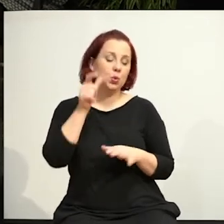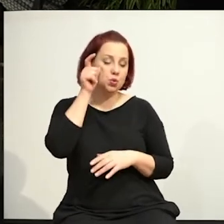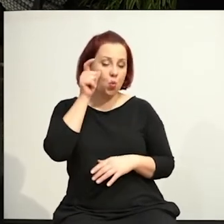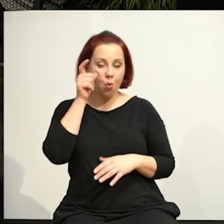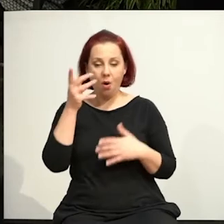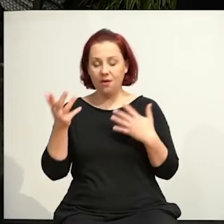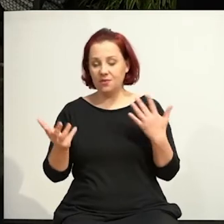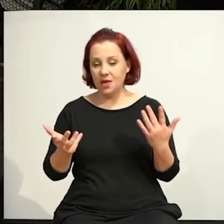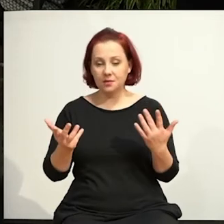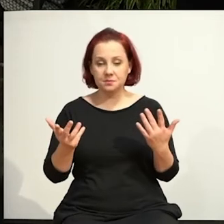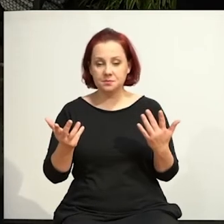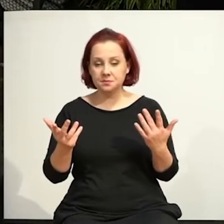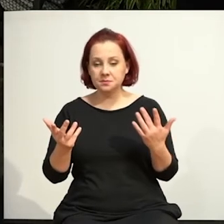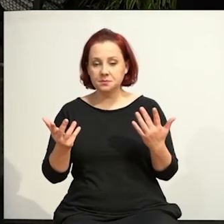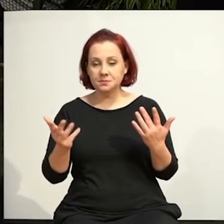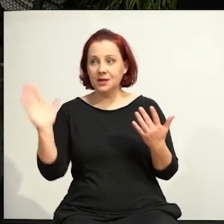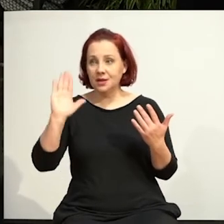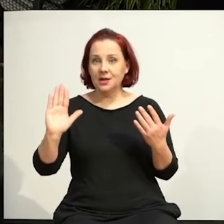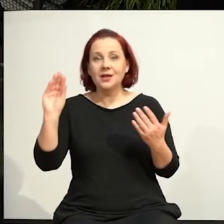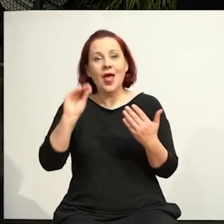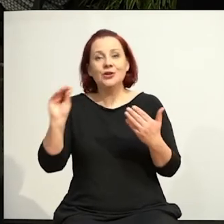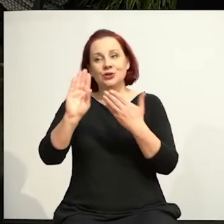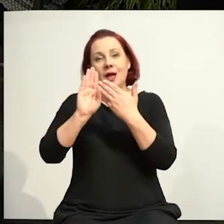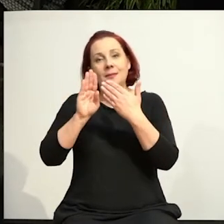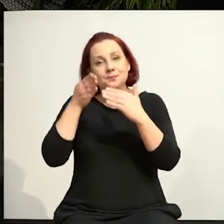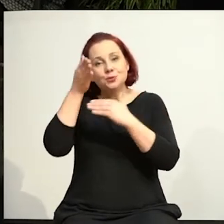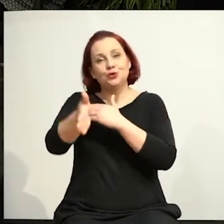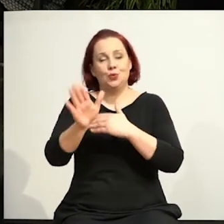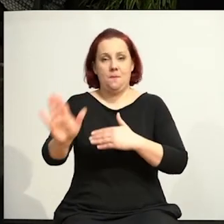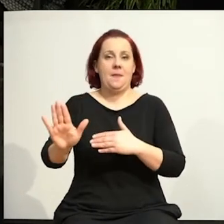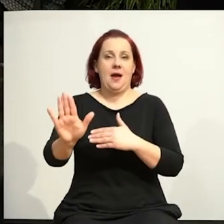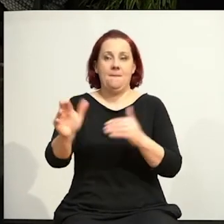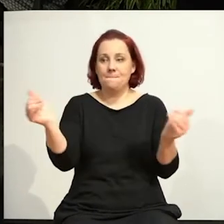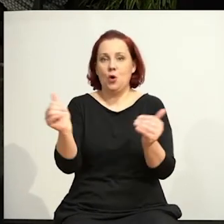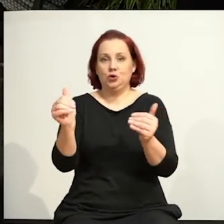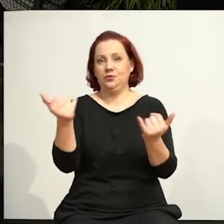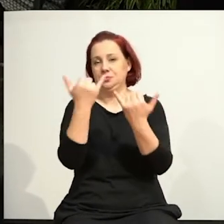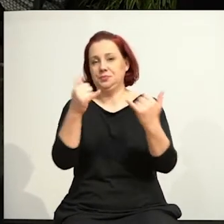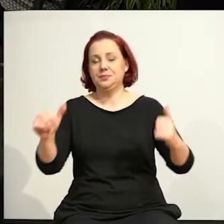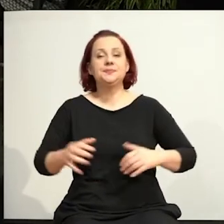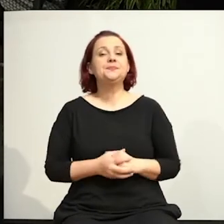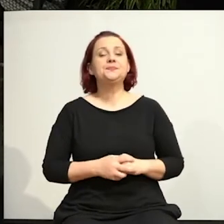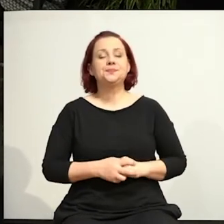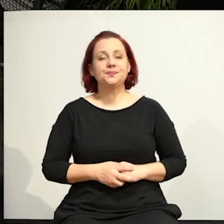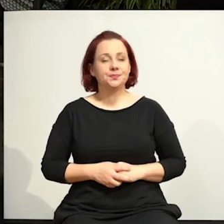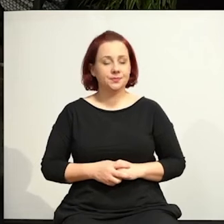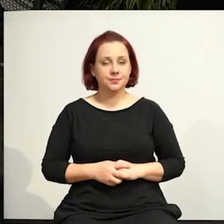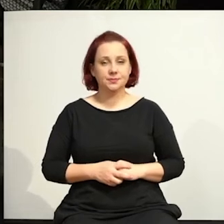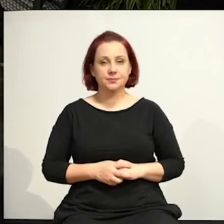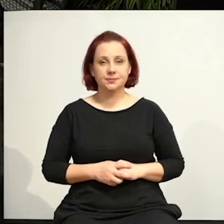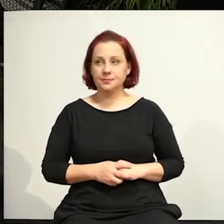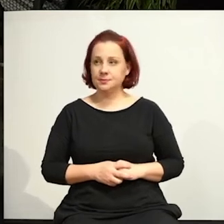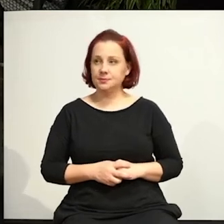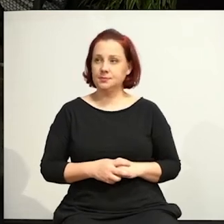który ma przed sobą przyszłość. I w momencie, kiedy do takiego